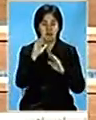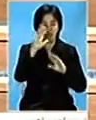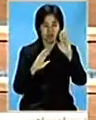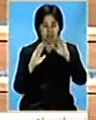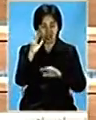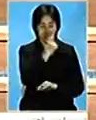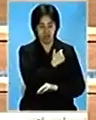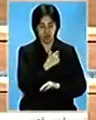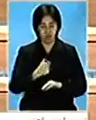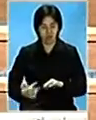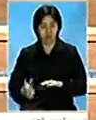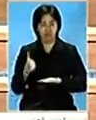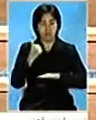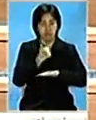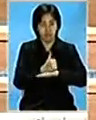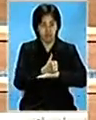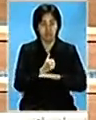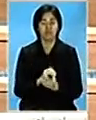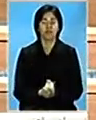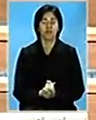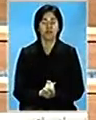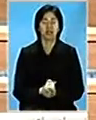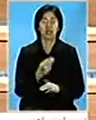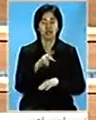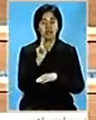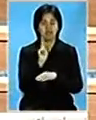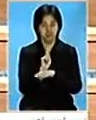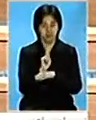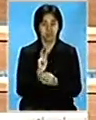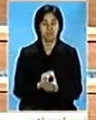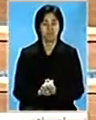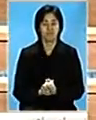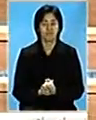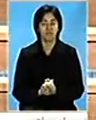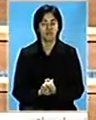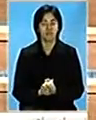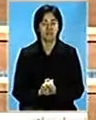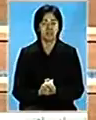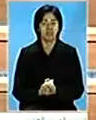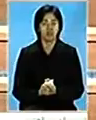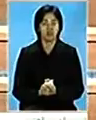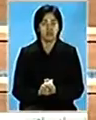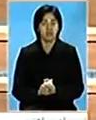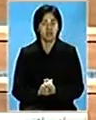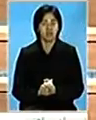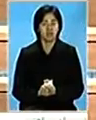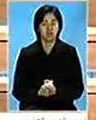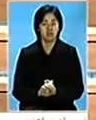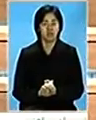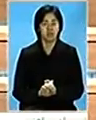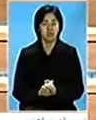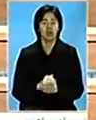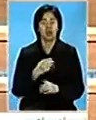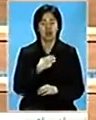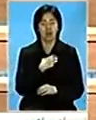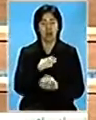ษัตริย์ทรงเป็นประมุขท่านประธานครับในเรื่องนี้ผมอยากก